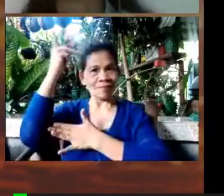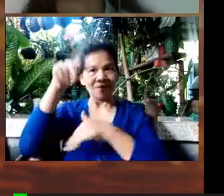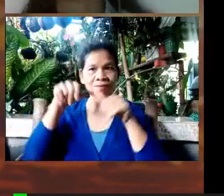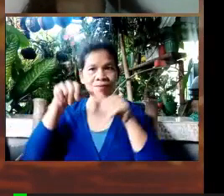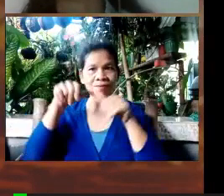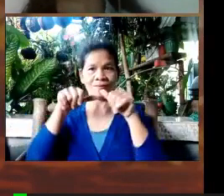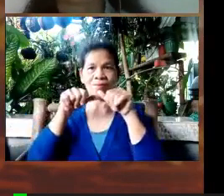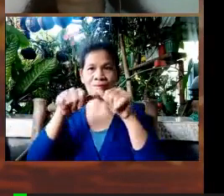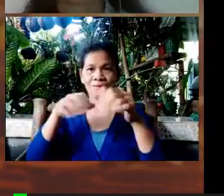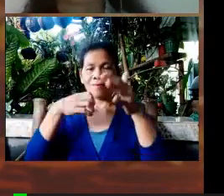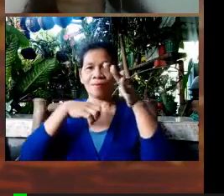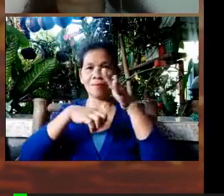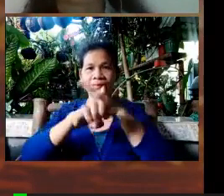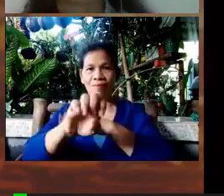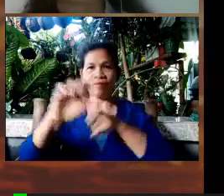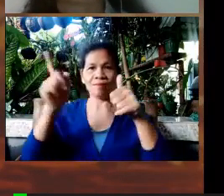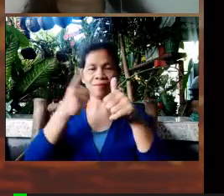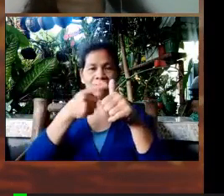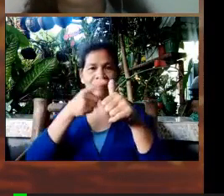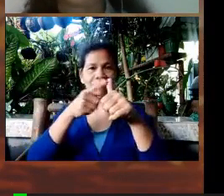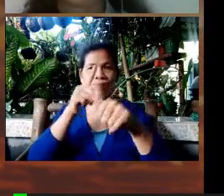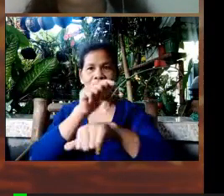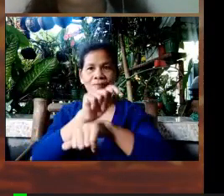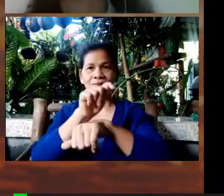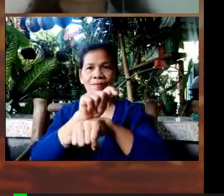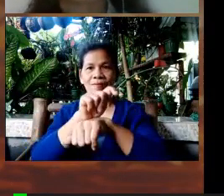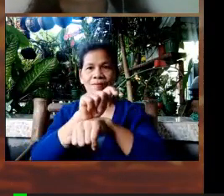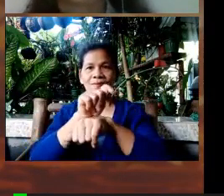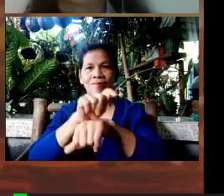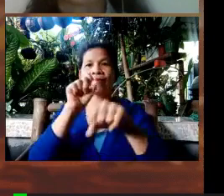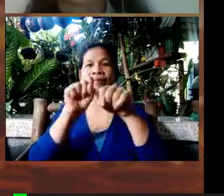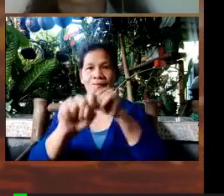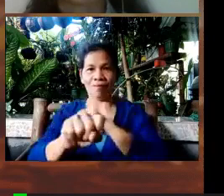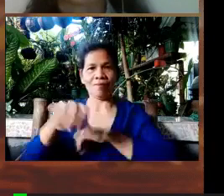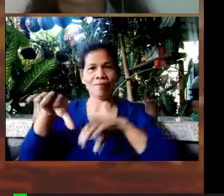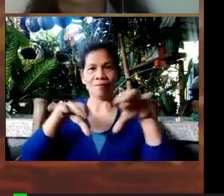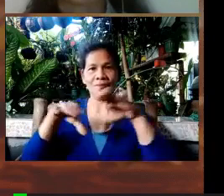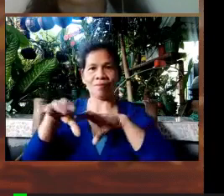unang tabernakulo upang in ang kanilang katungkulan sa